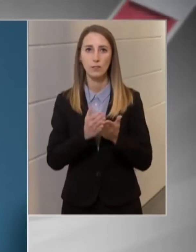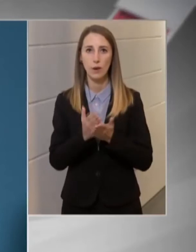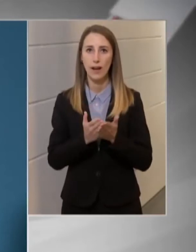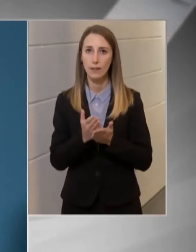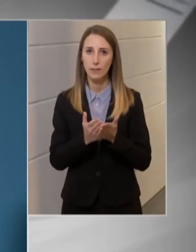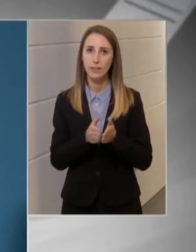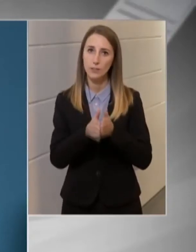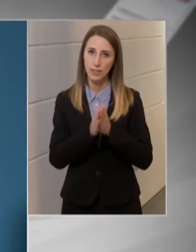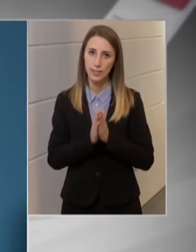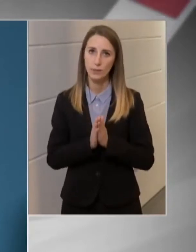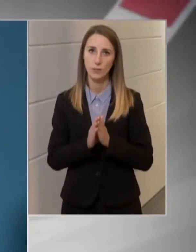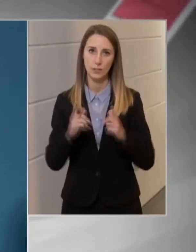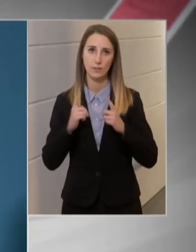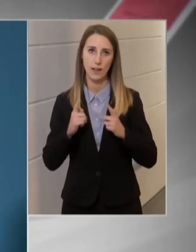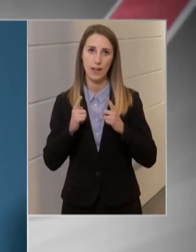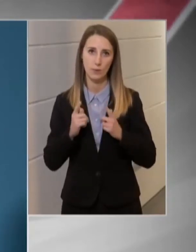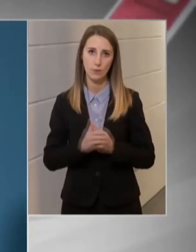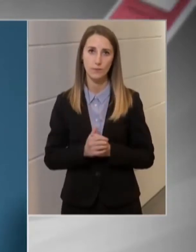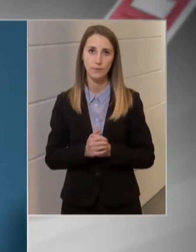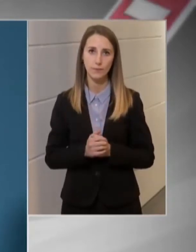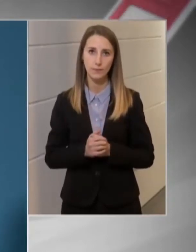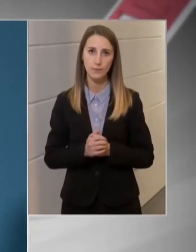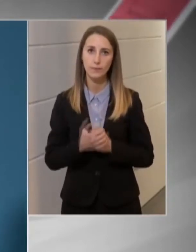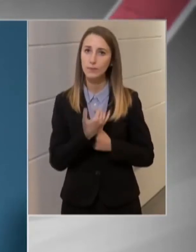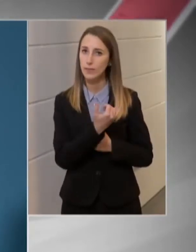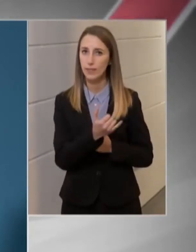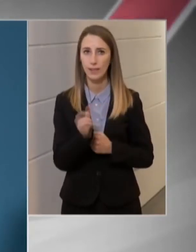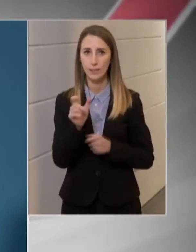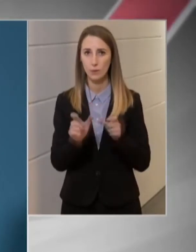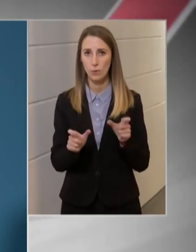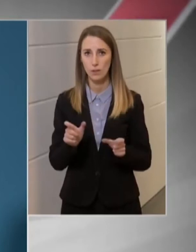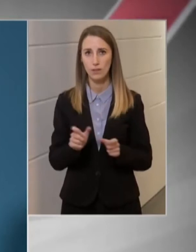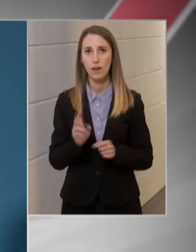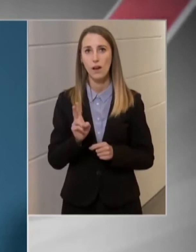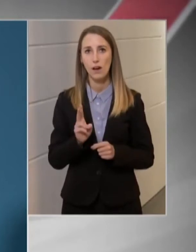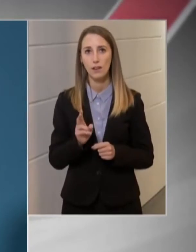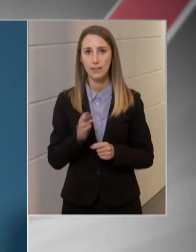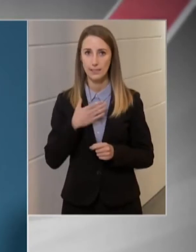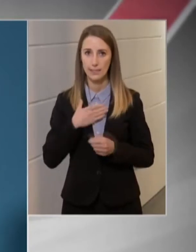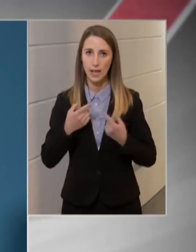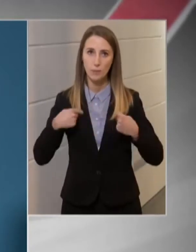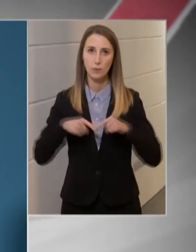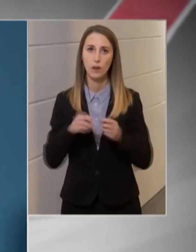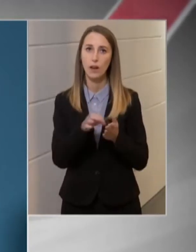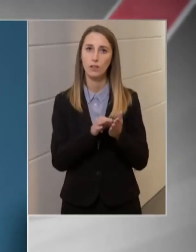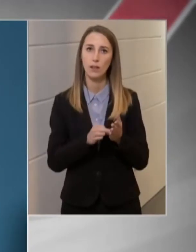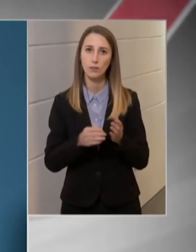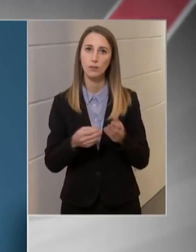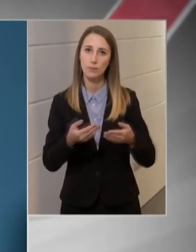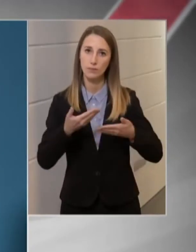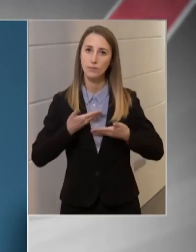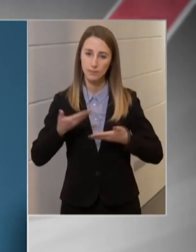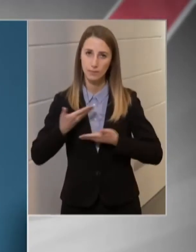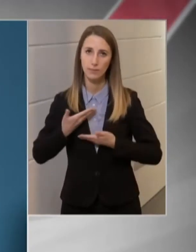adatszolgáltatást kérünk és várunk el mindazoktól, akik számunkra adatot